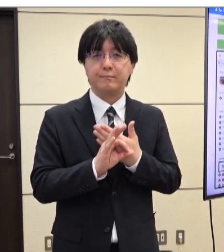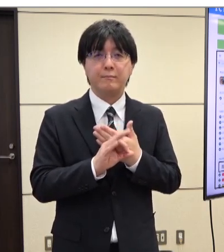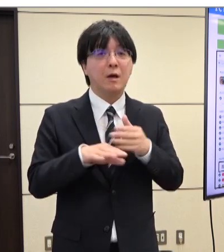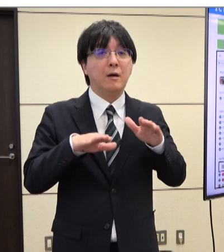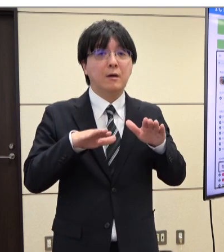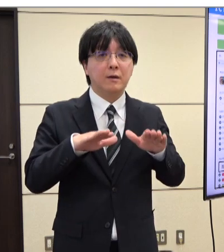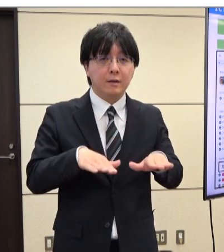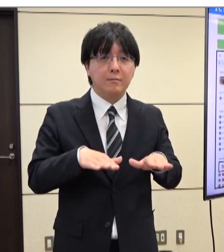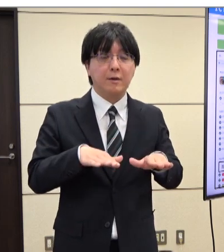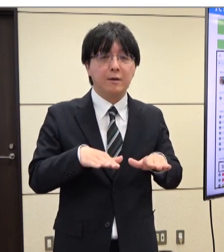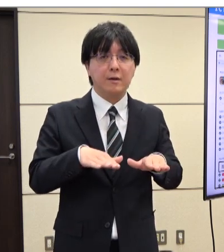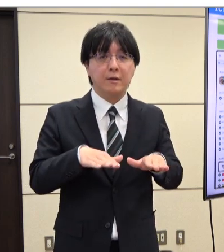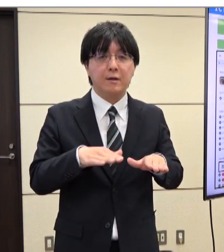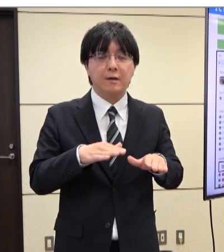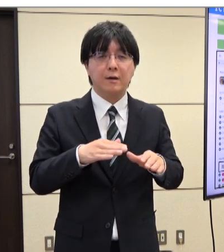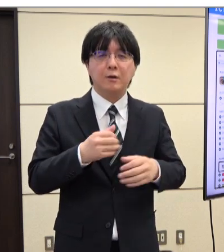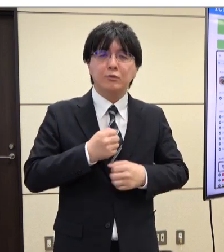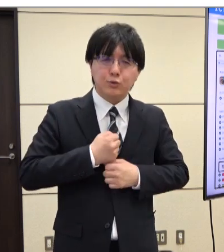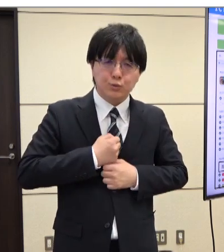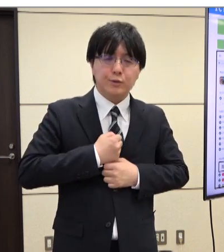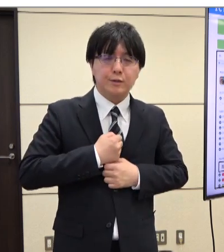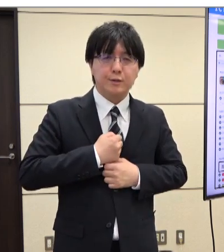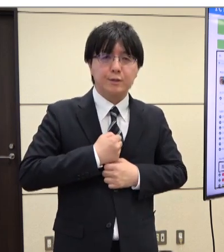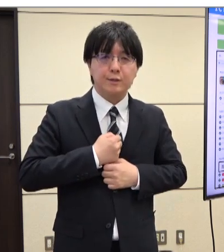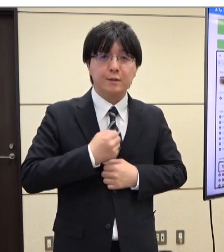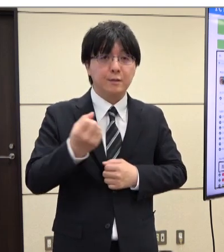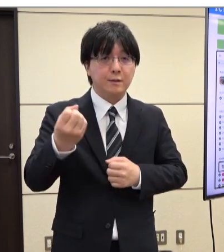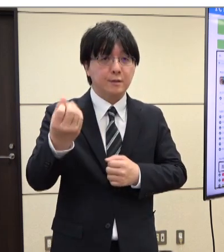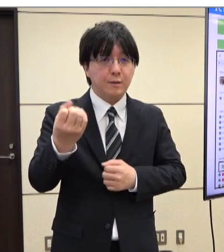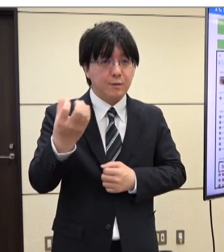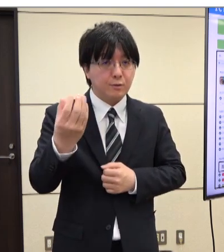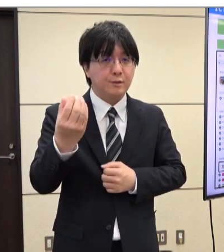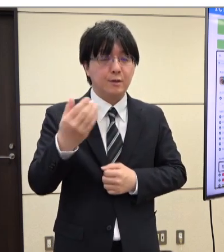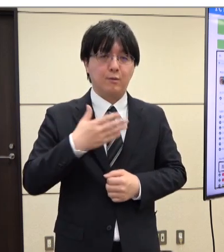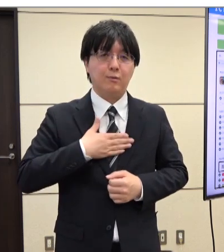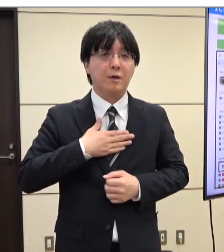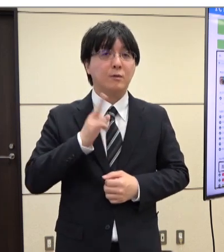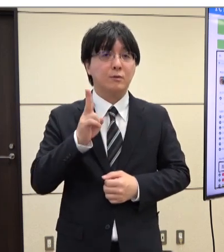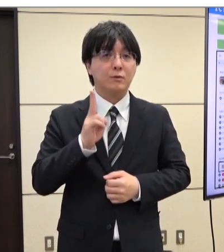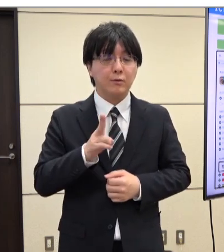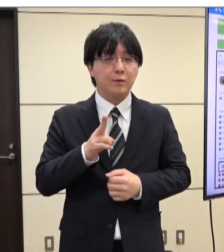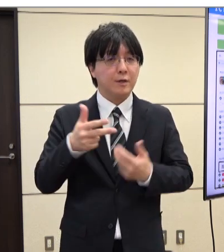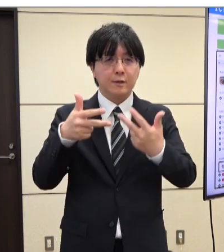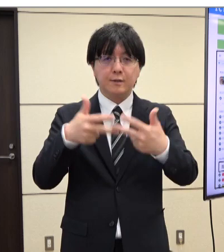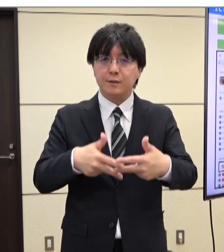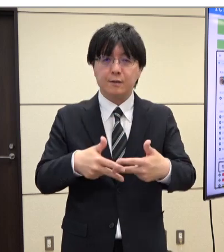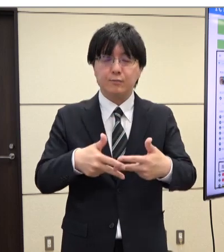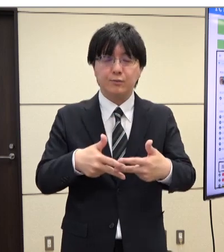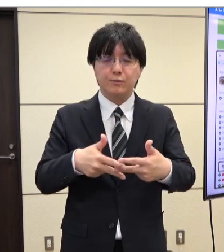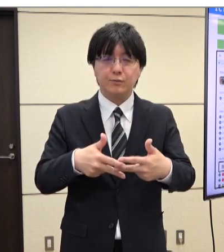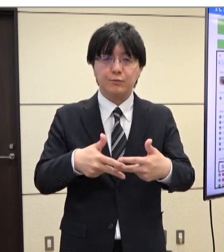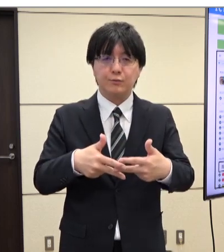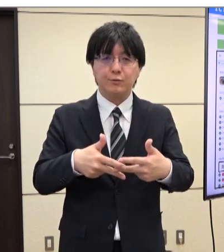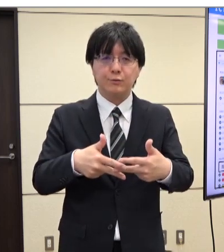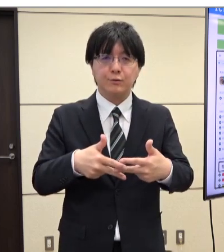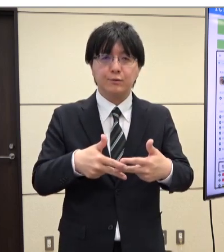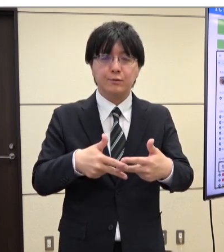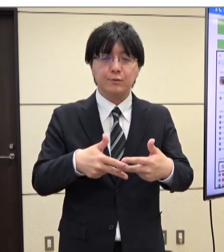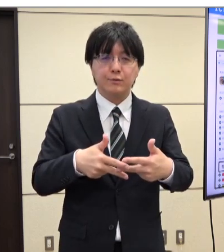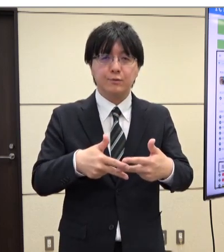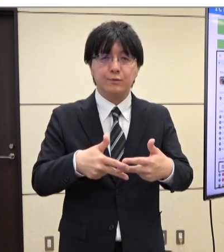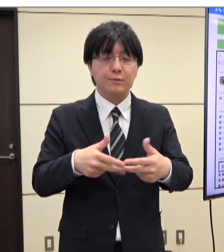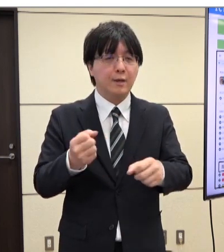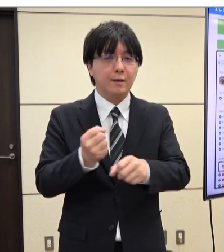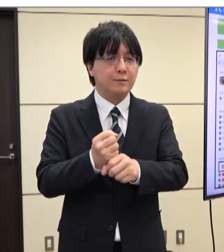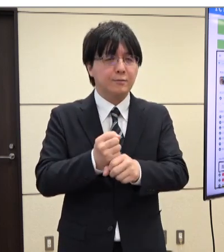今こうやって出てきて警報だよと、例えばこう点滅して分かるようにするとかですね、そういうふうなシステムまではちょっとそこまではシステム上